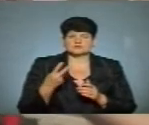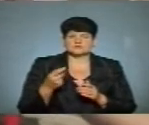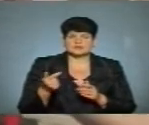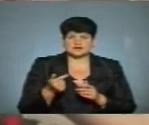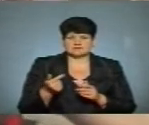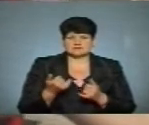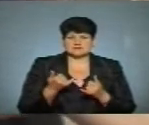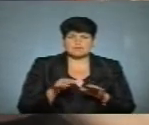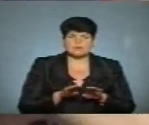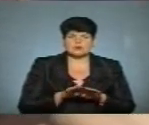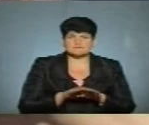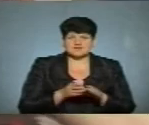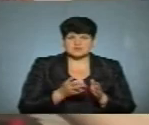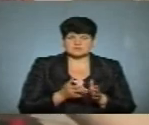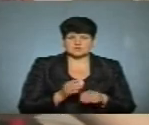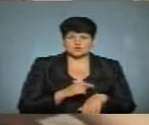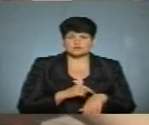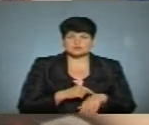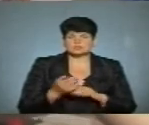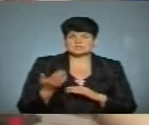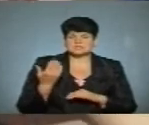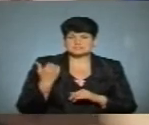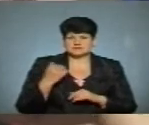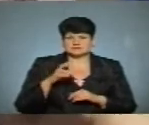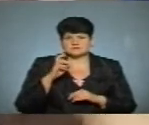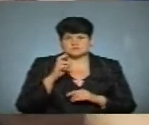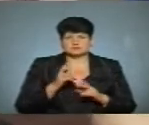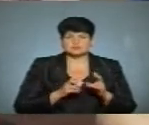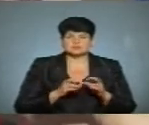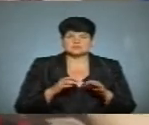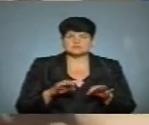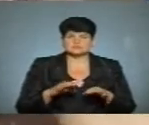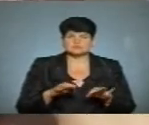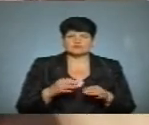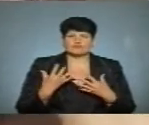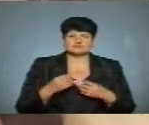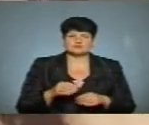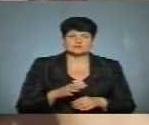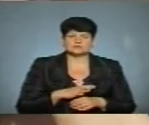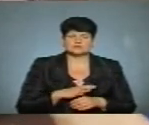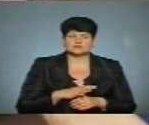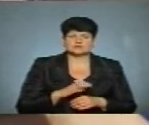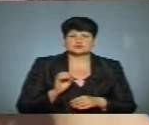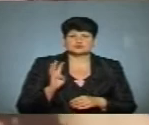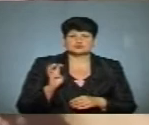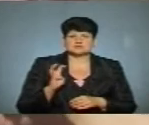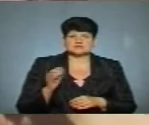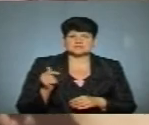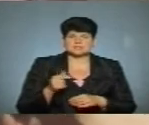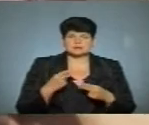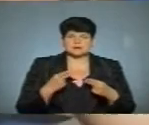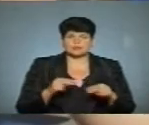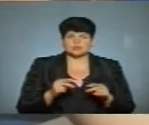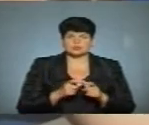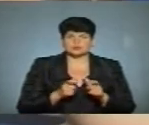порівняння, годину назад ще в комунальному транспортному засобі вже було на 400 гривень продано